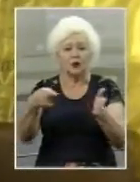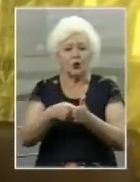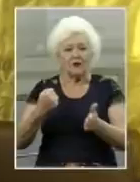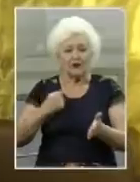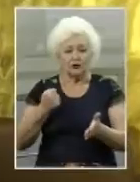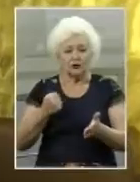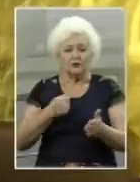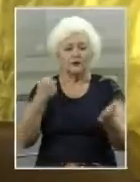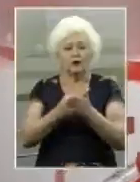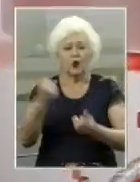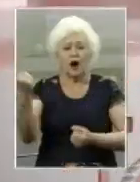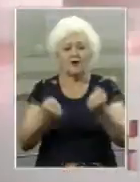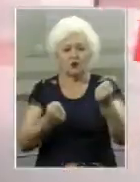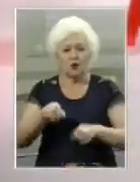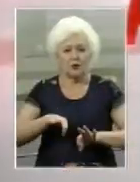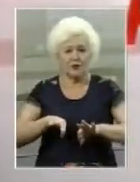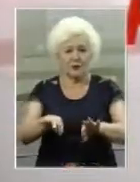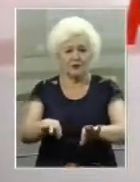до автомобілів.